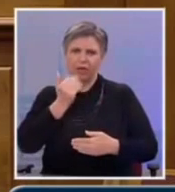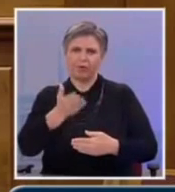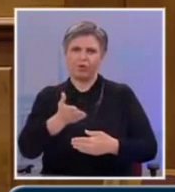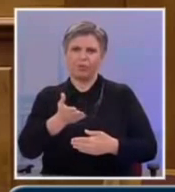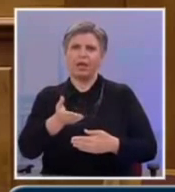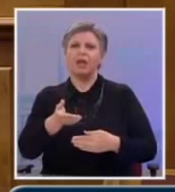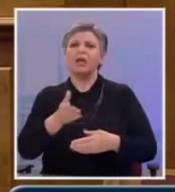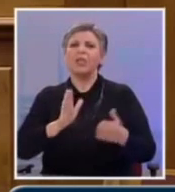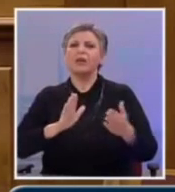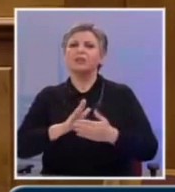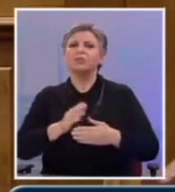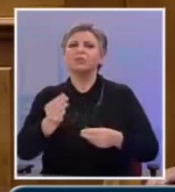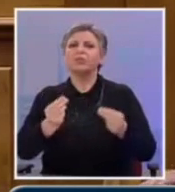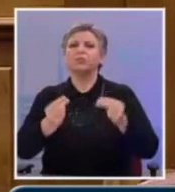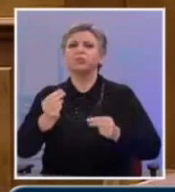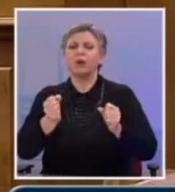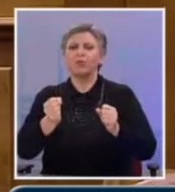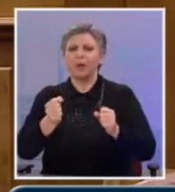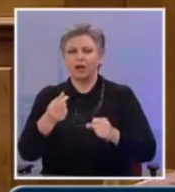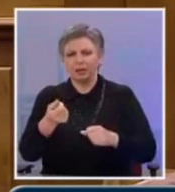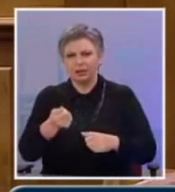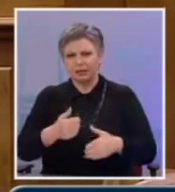Και κύριε πρωθυπουργέ, επειδή